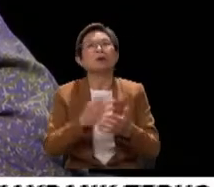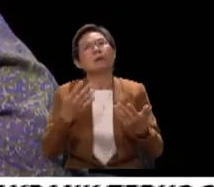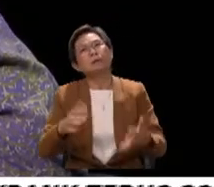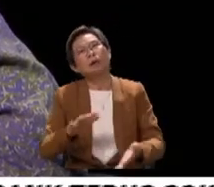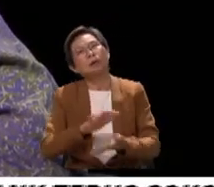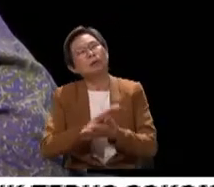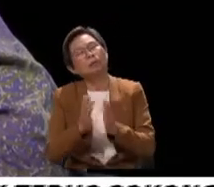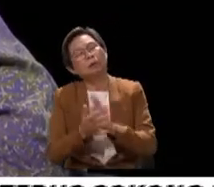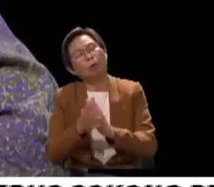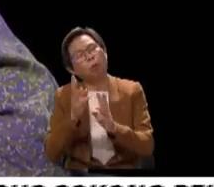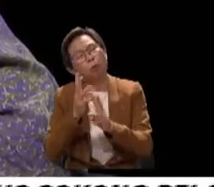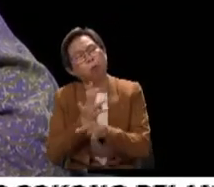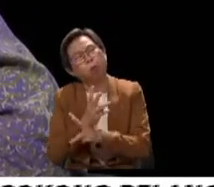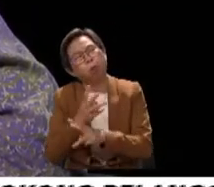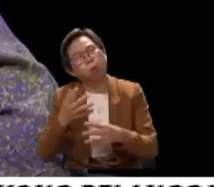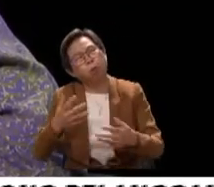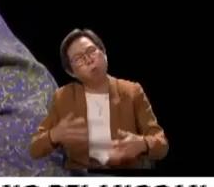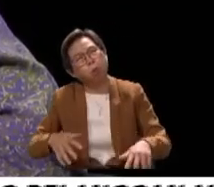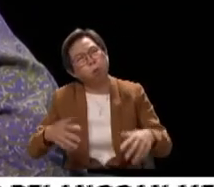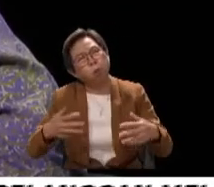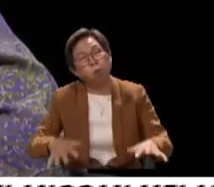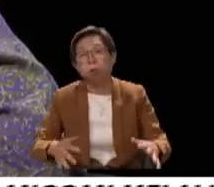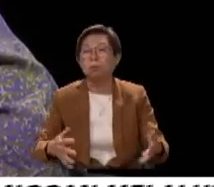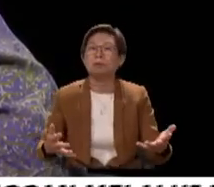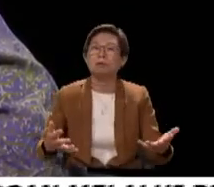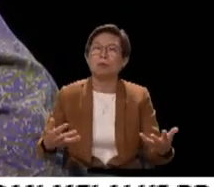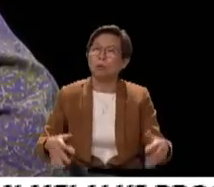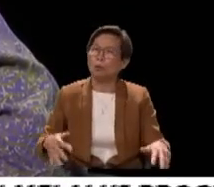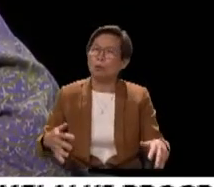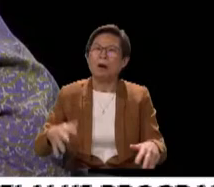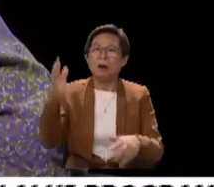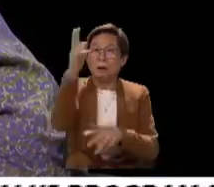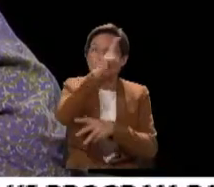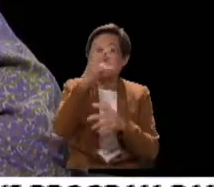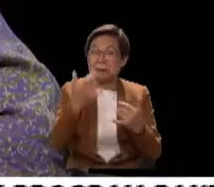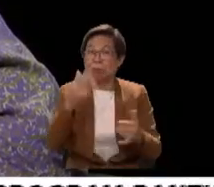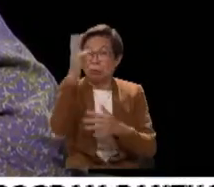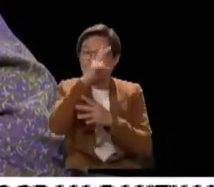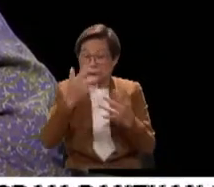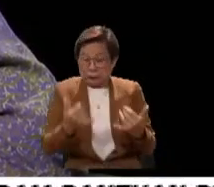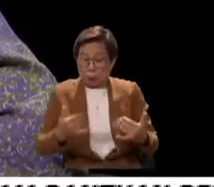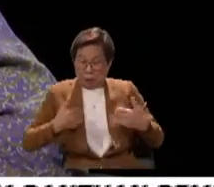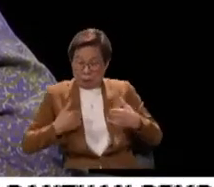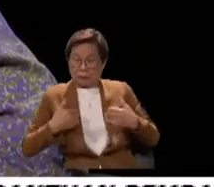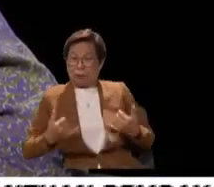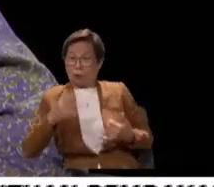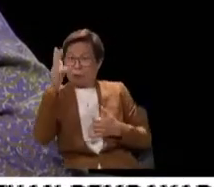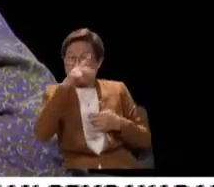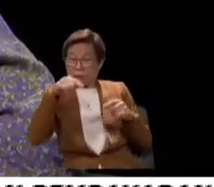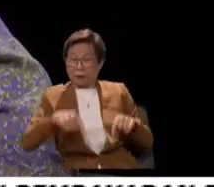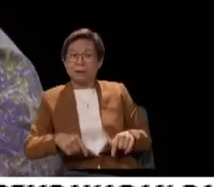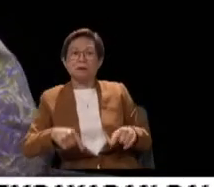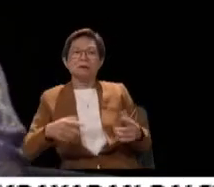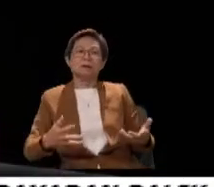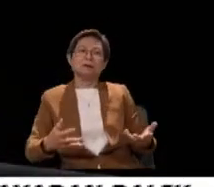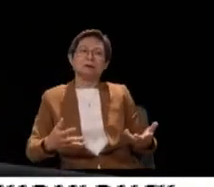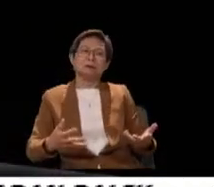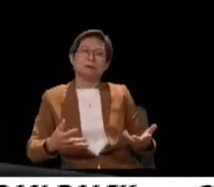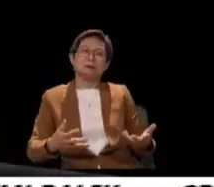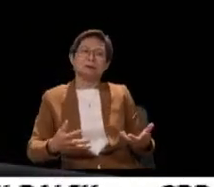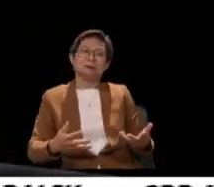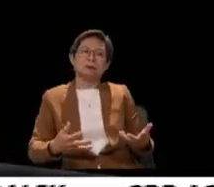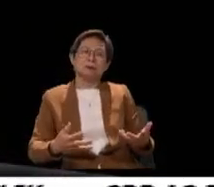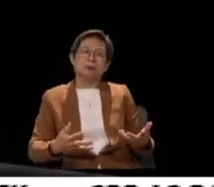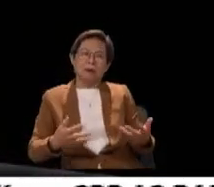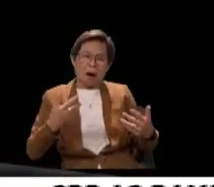biasa tapi saya ingat dalam keadaan kerajaan yang ada sekarang insya-allah kerana This is out of berapa tahun